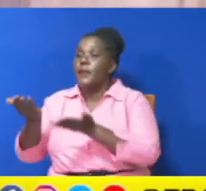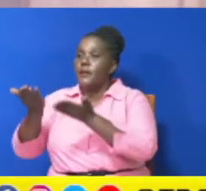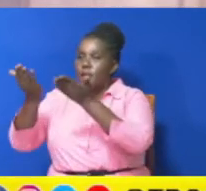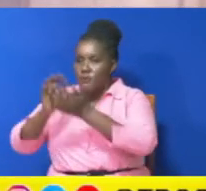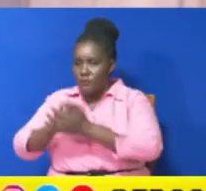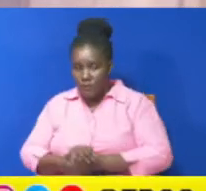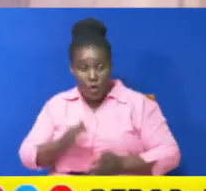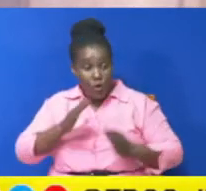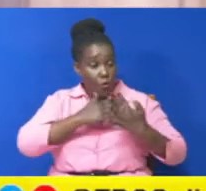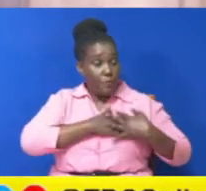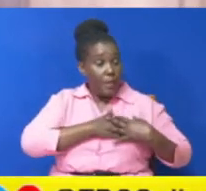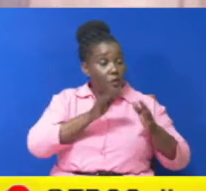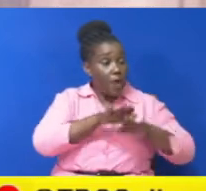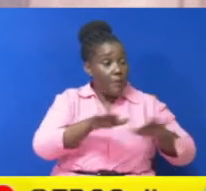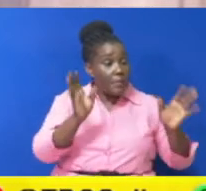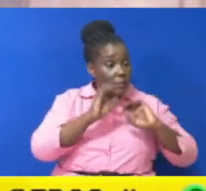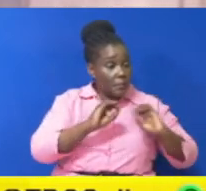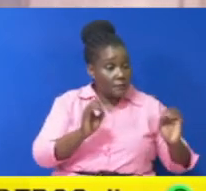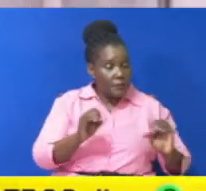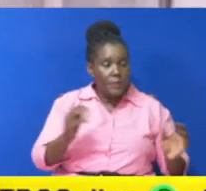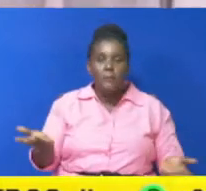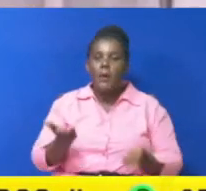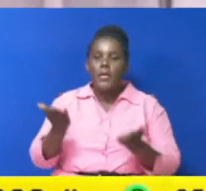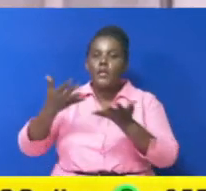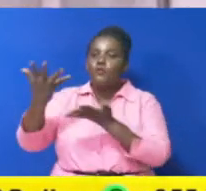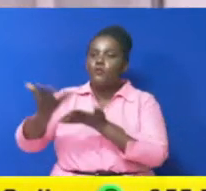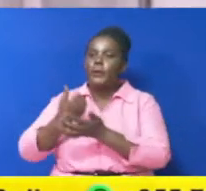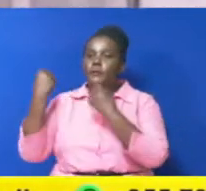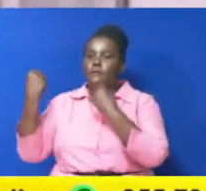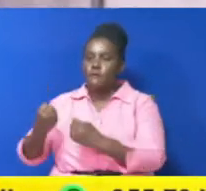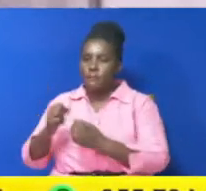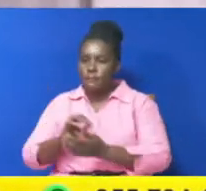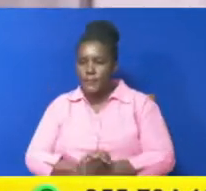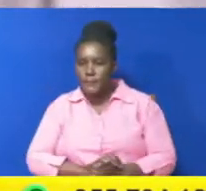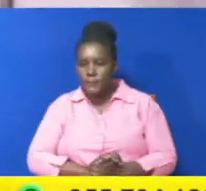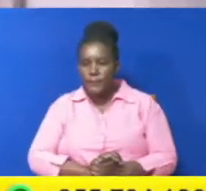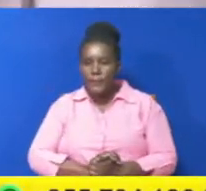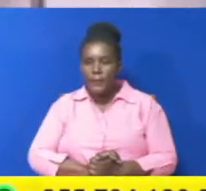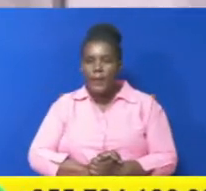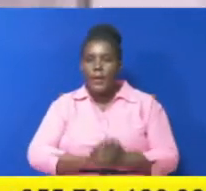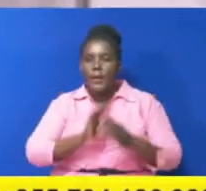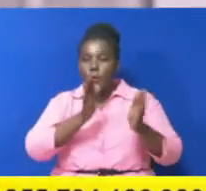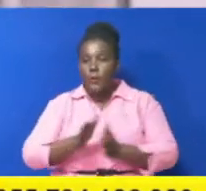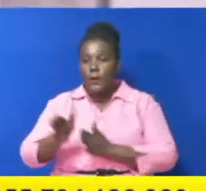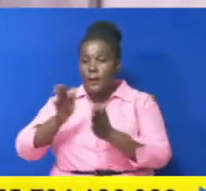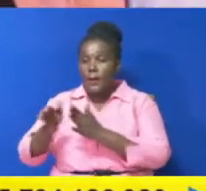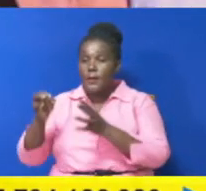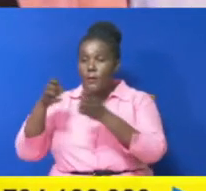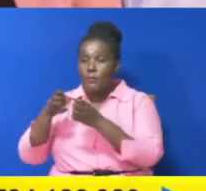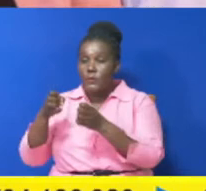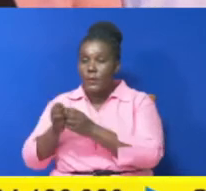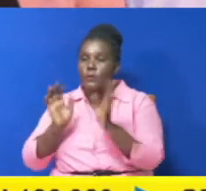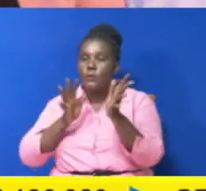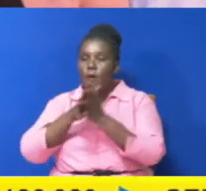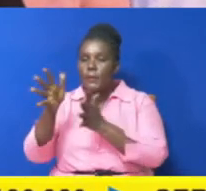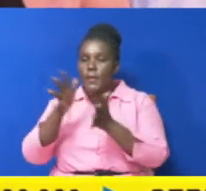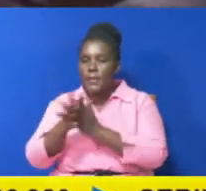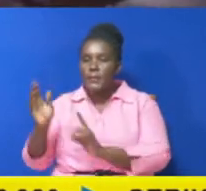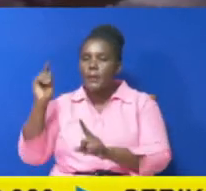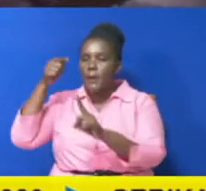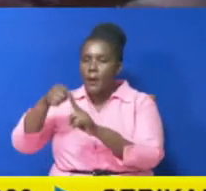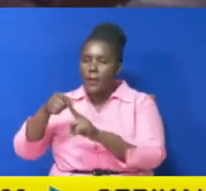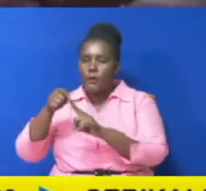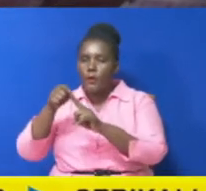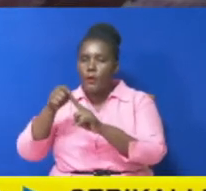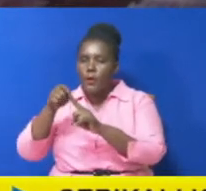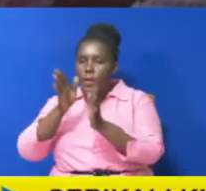Pasipo upendo wala amani hakuna maendeleo. Na waandaaji wa kongamano hilo wakaeleza lengo la kuandaa semina hiyo ya